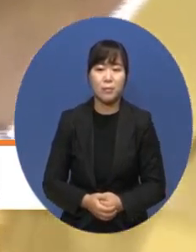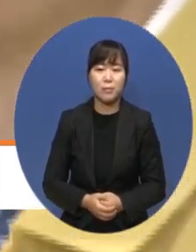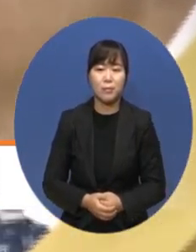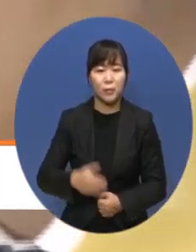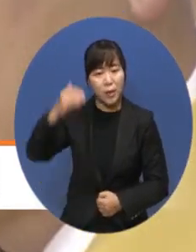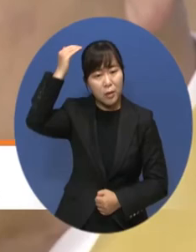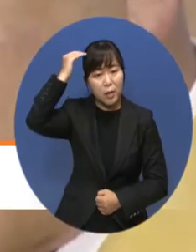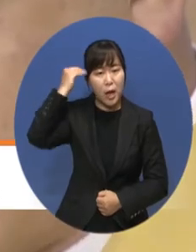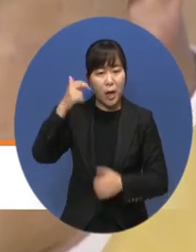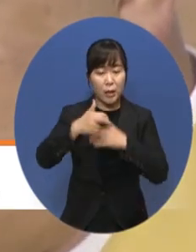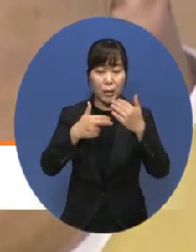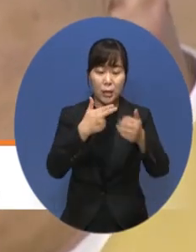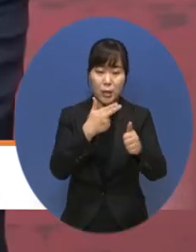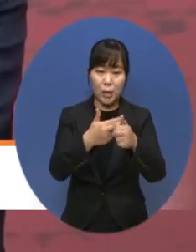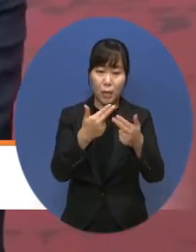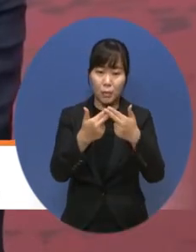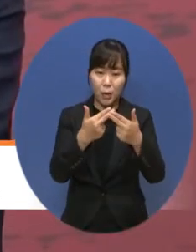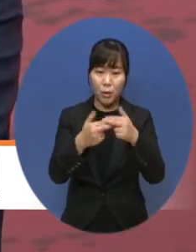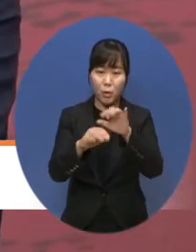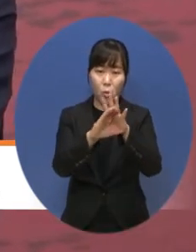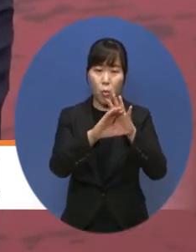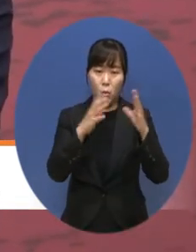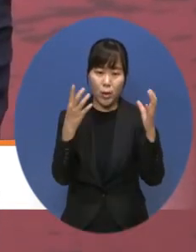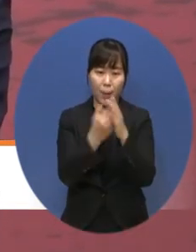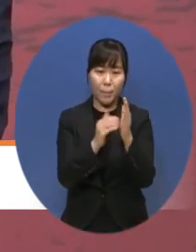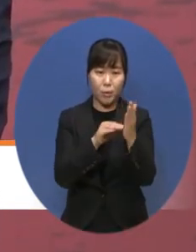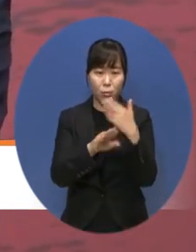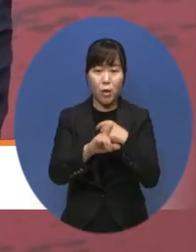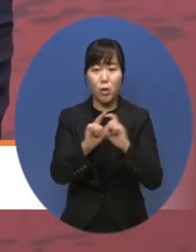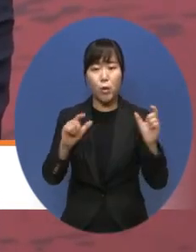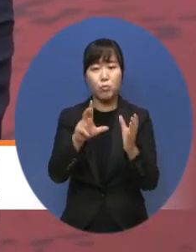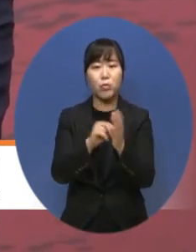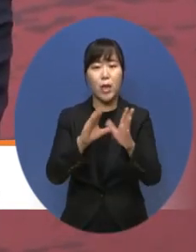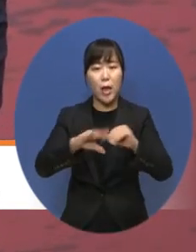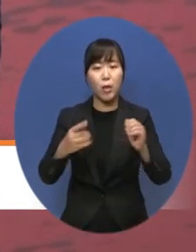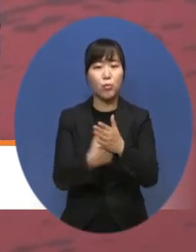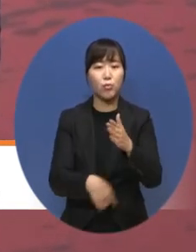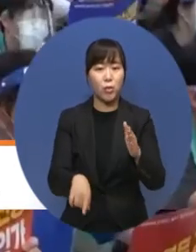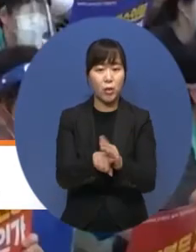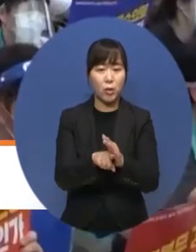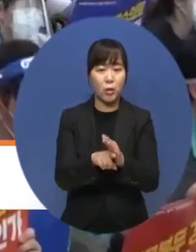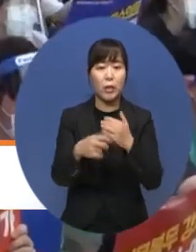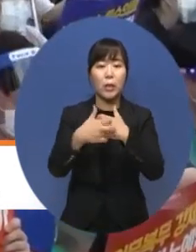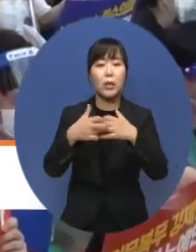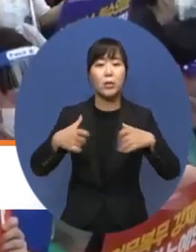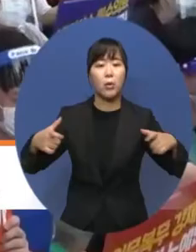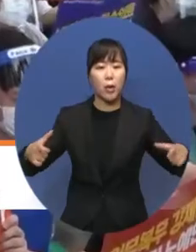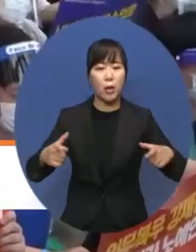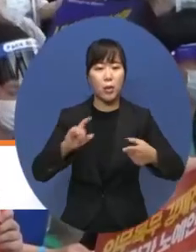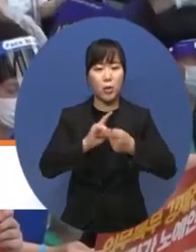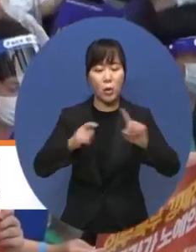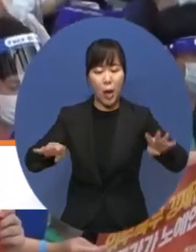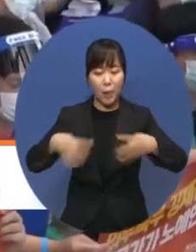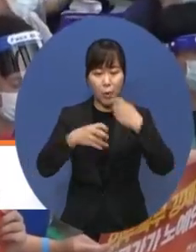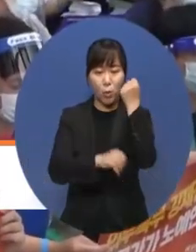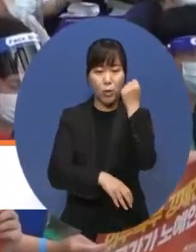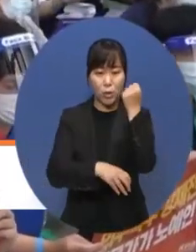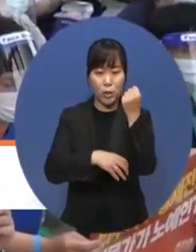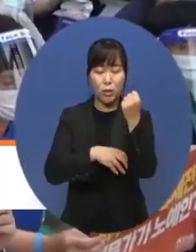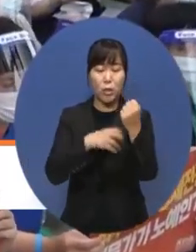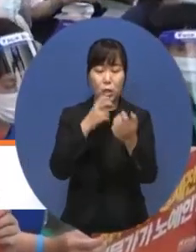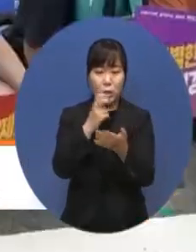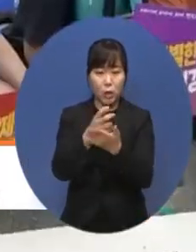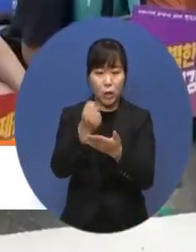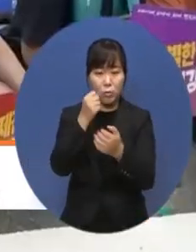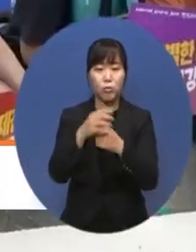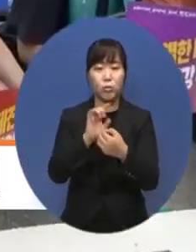대한의사협회는 코로나 이고 의 종 식 후에 여러 문제의 해결을 위해 의료계와 의 합의 를 원칙으로 협 치와